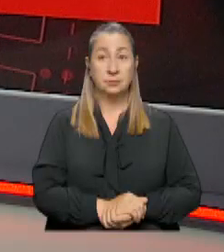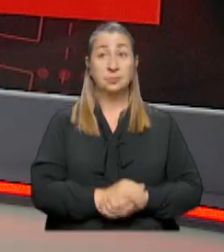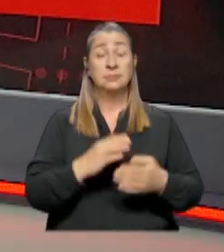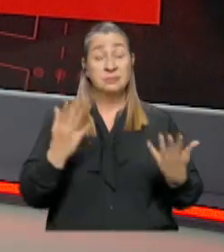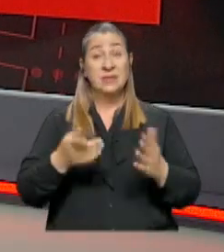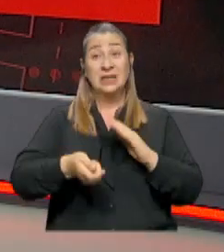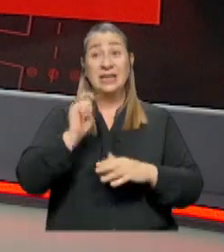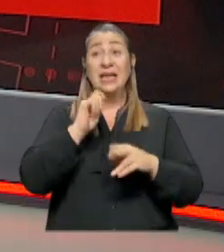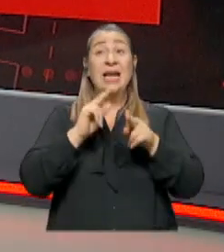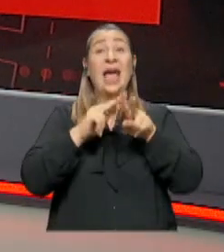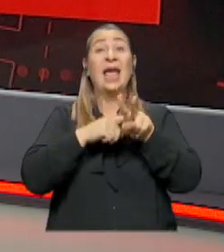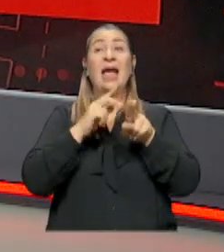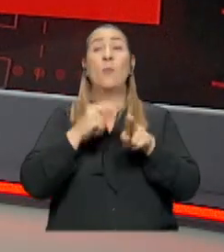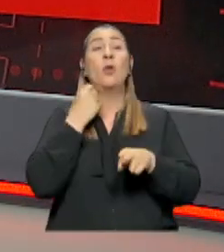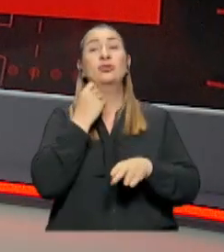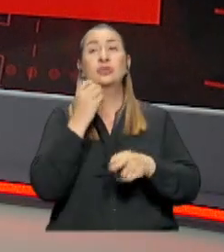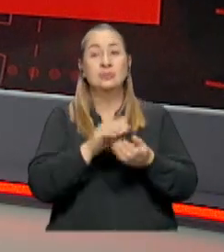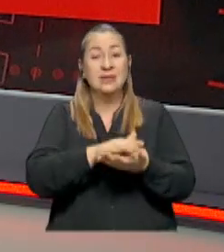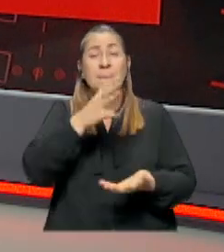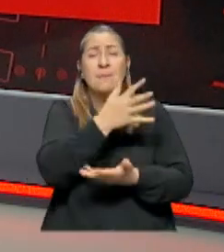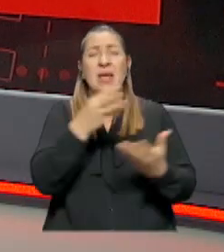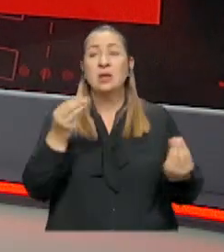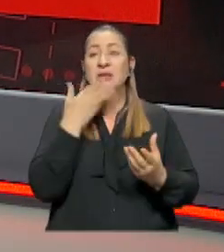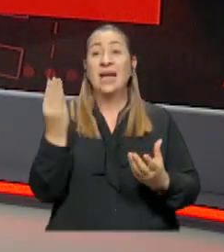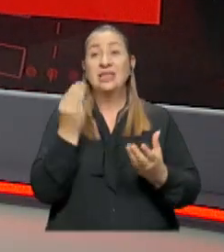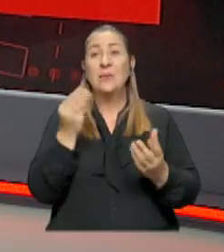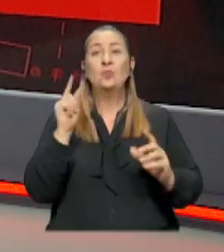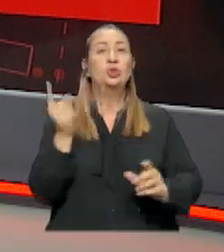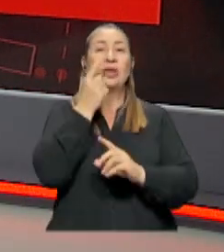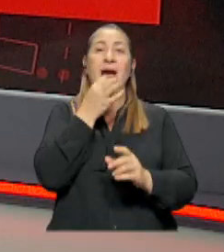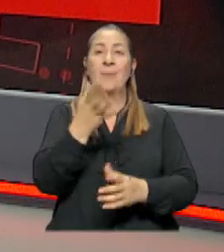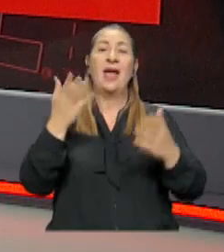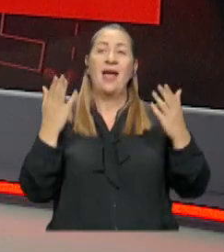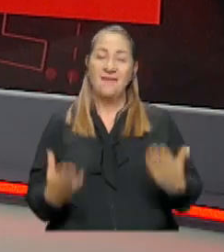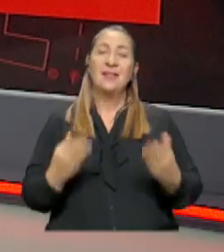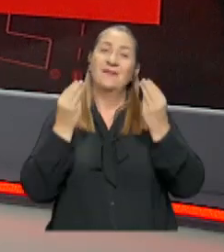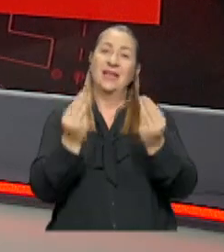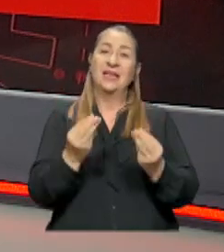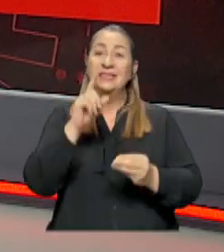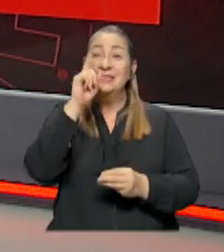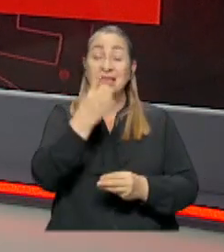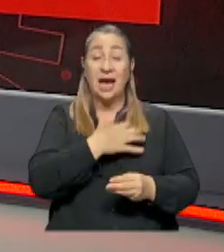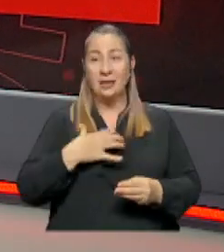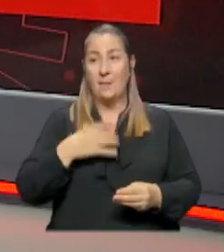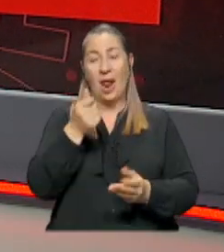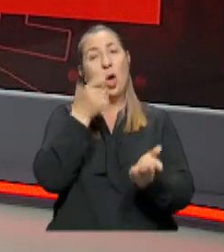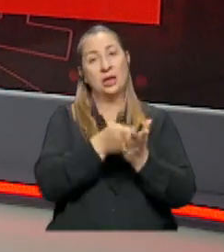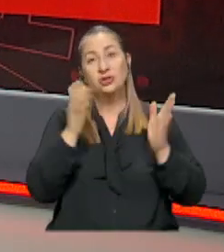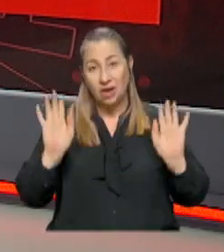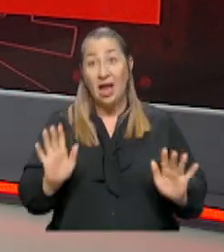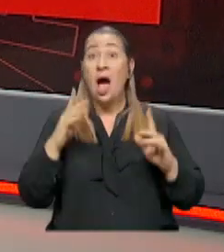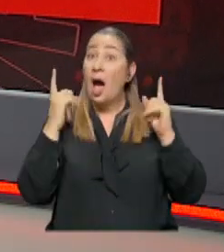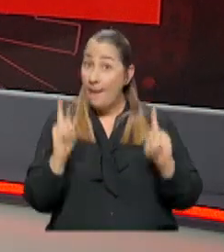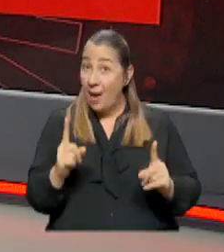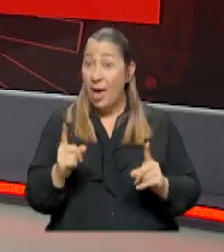bu Kredi Yurtlar Kurumuna kredi borcu birikmiş milyonlarca gence Müjdeli Haber Evet verildi sadece ana para ödenecek